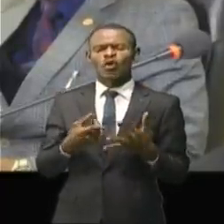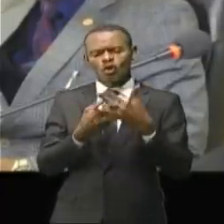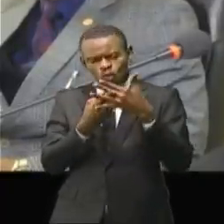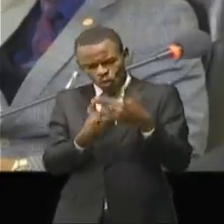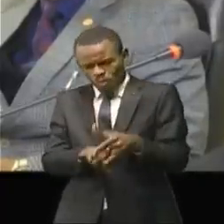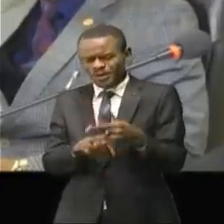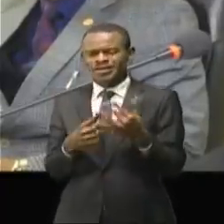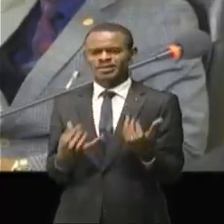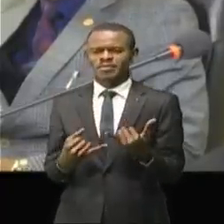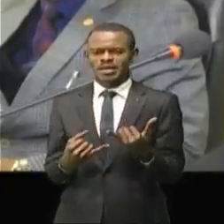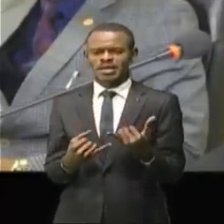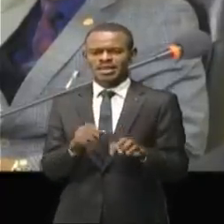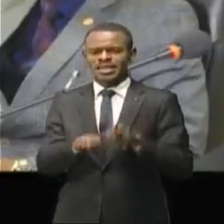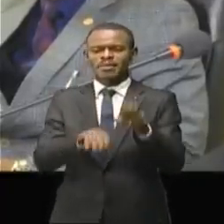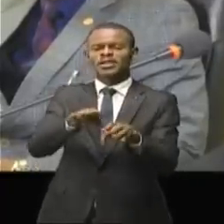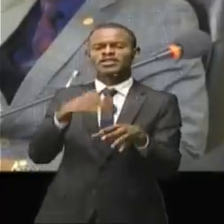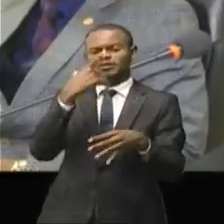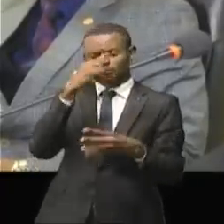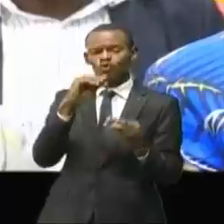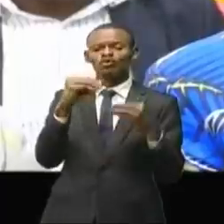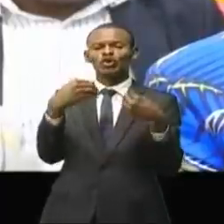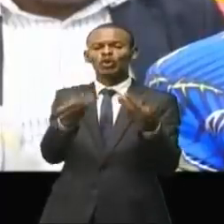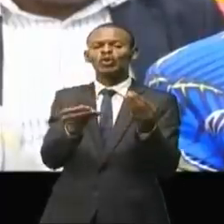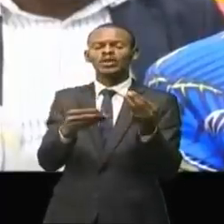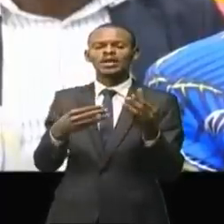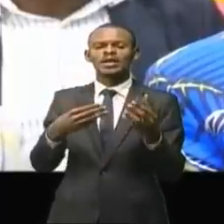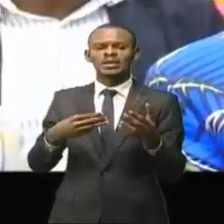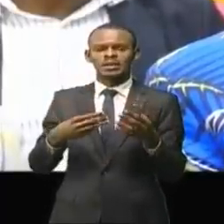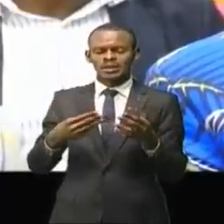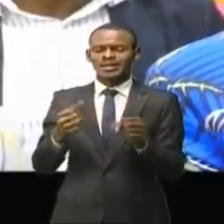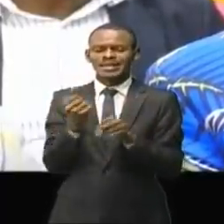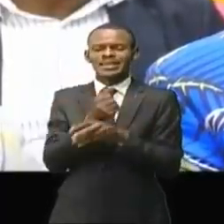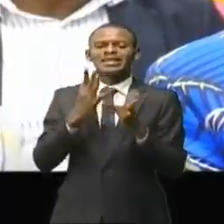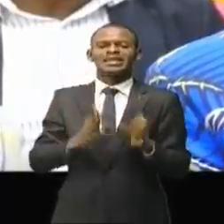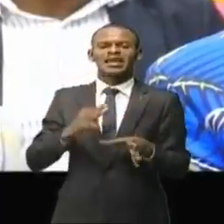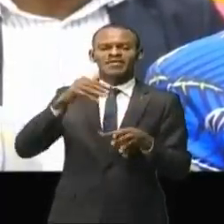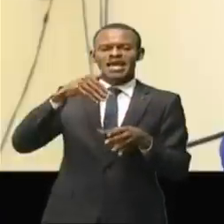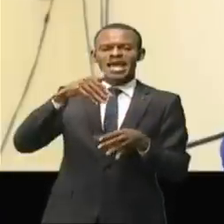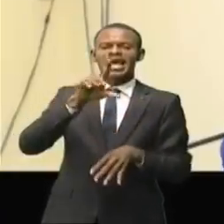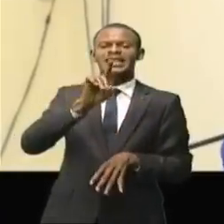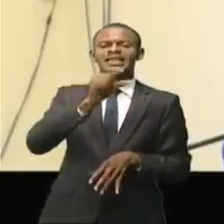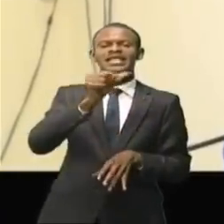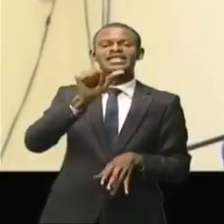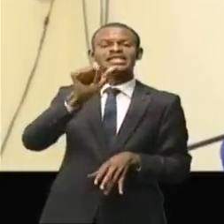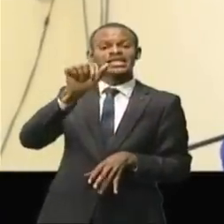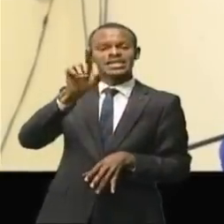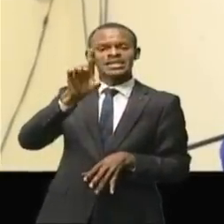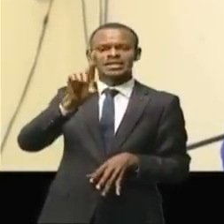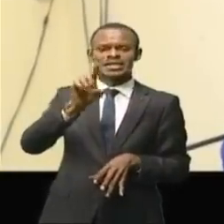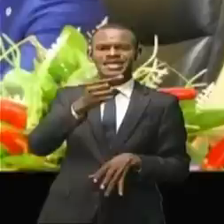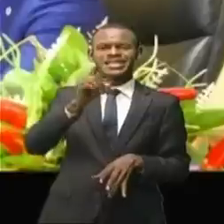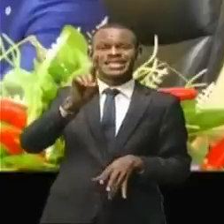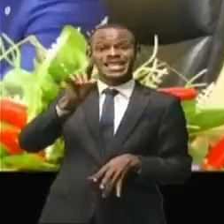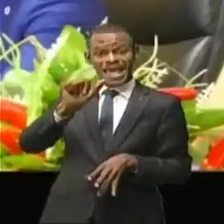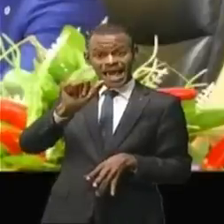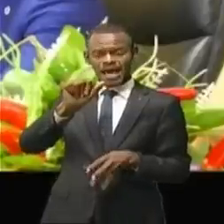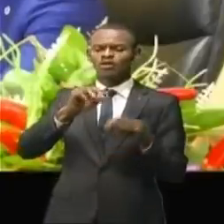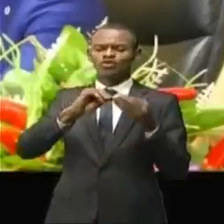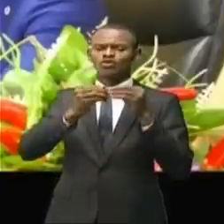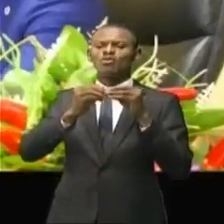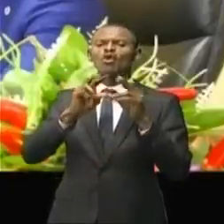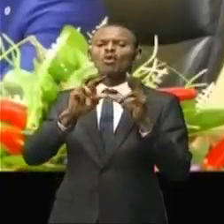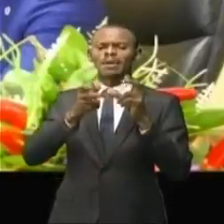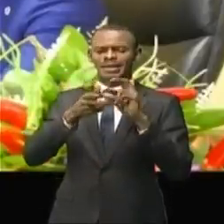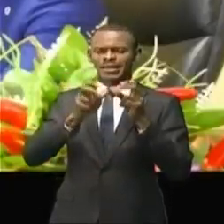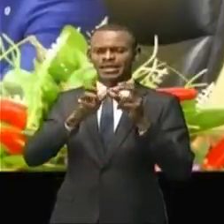celle-ci est la résultante de la décision du gouvernement de la République par le biais de la vice-prémature ministère